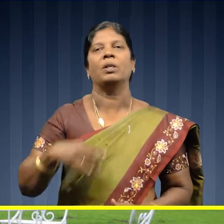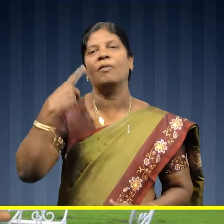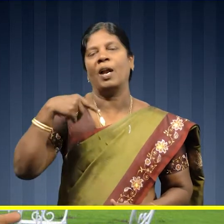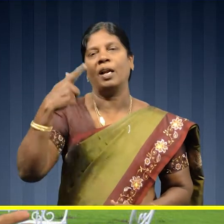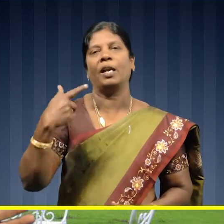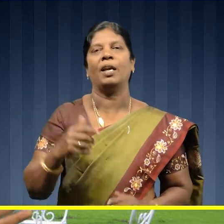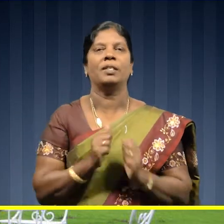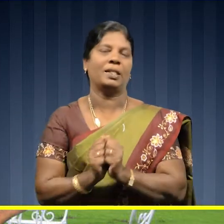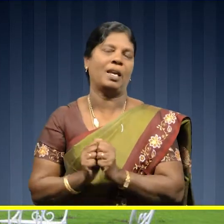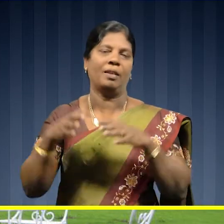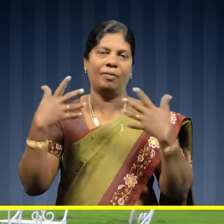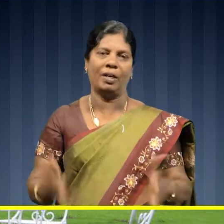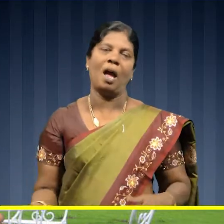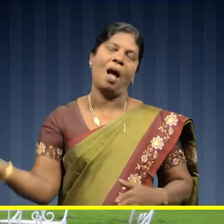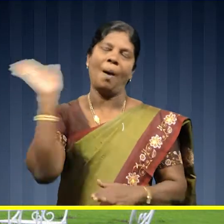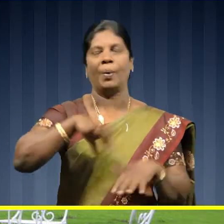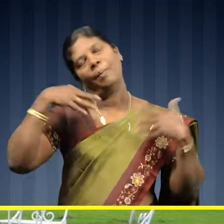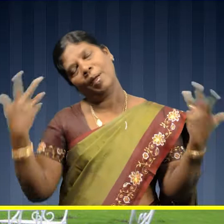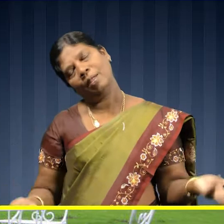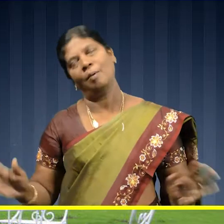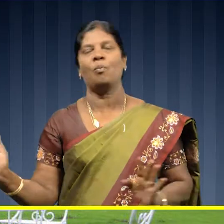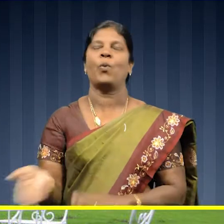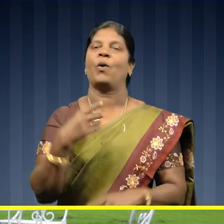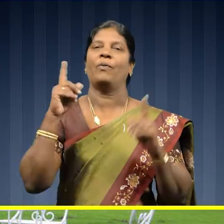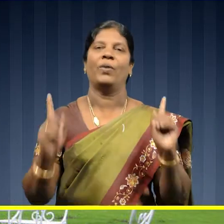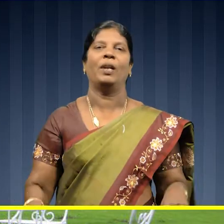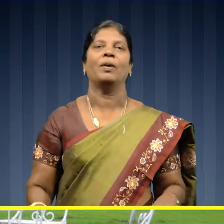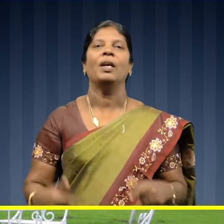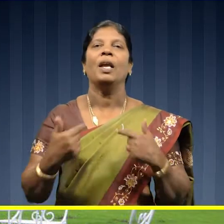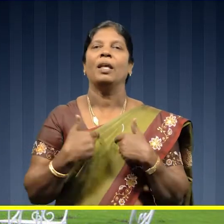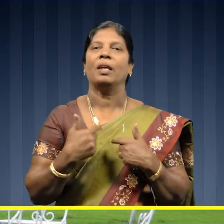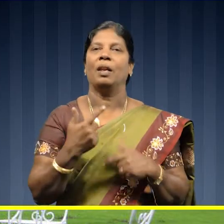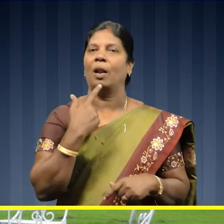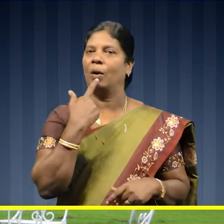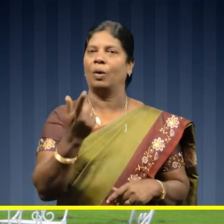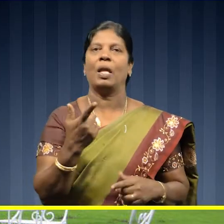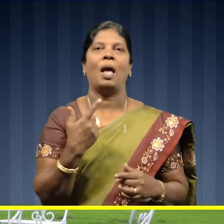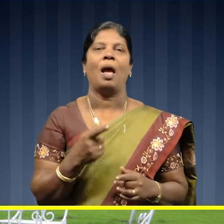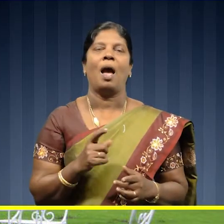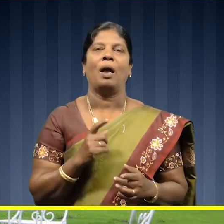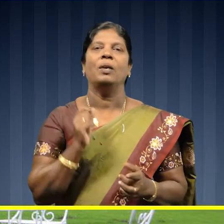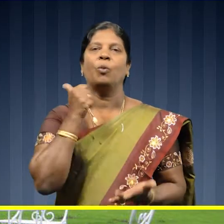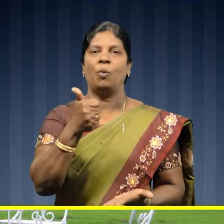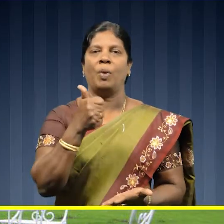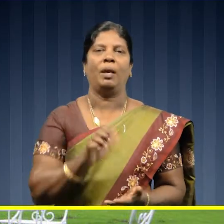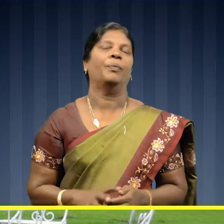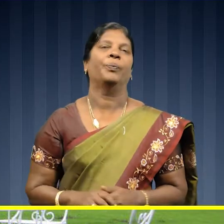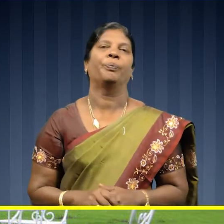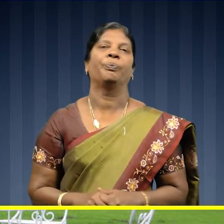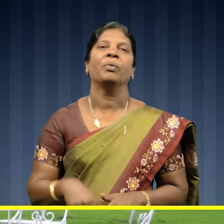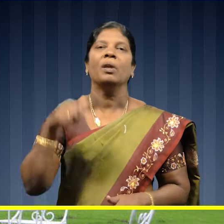என்று அனுபவித்துவிட்டு உலகத்தில் மரணம் அடைந்து விட வேண்டும். இது நான் சொல்லுவது ஒரு தத்துவம் அல்ல, அதுதான்